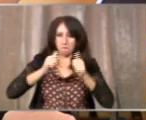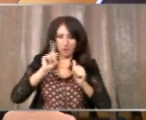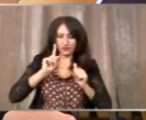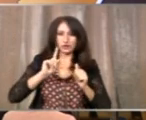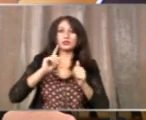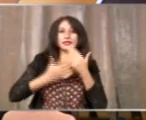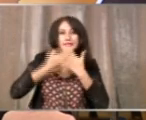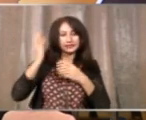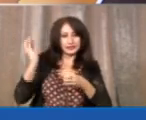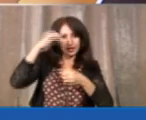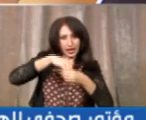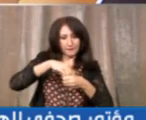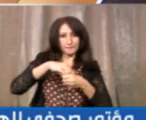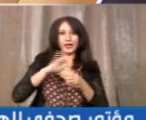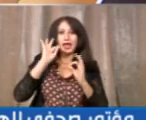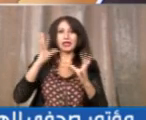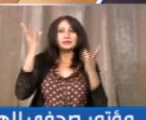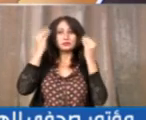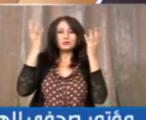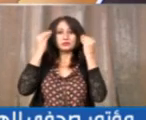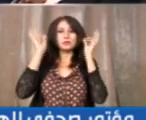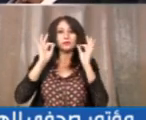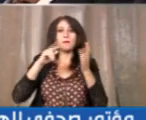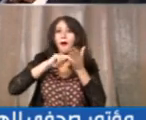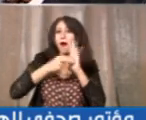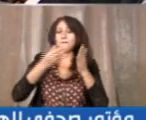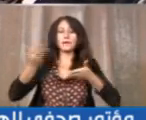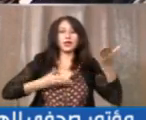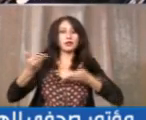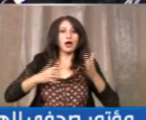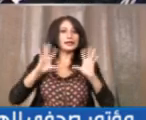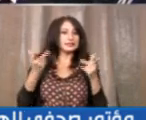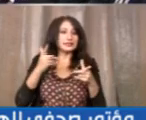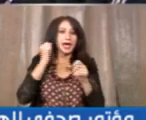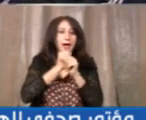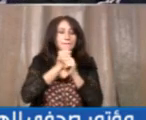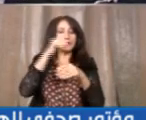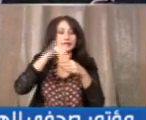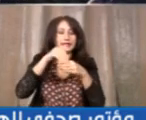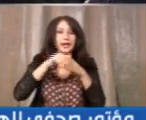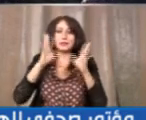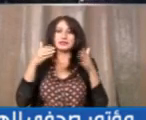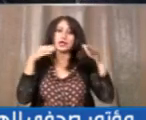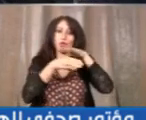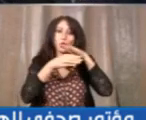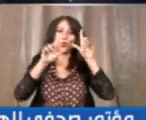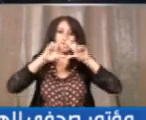اعداد الدوره التدريبيه لتعريفهم بكيفيه اداره العمليه الانتخابيه بداخل اللجان